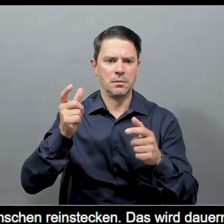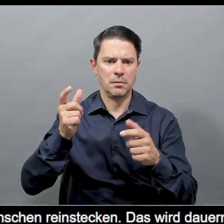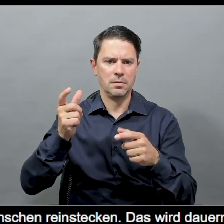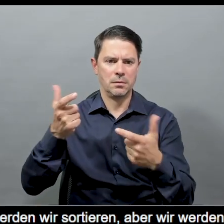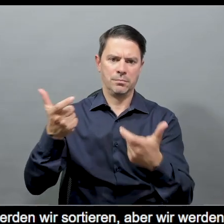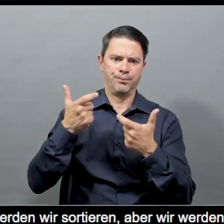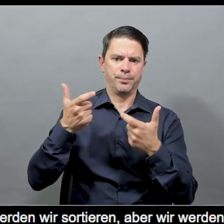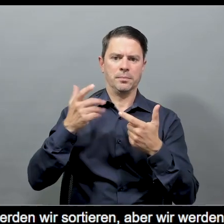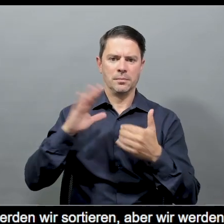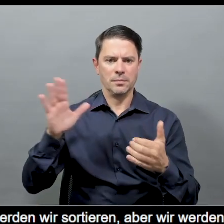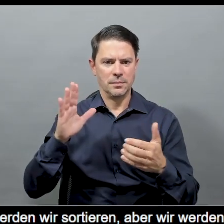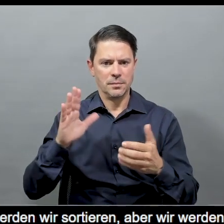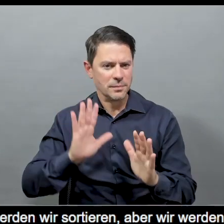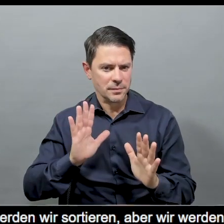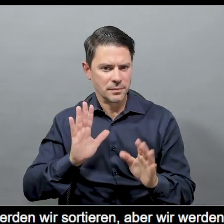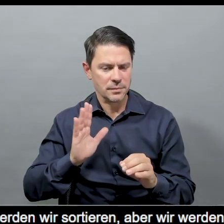Vordergrund stellen.